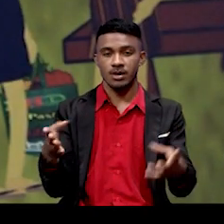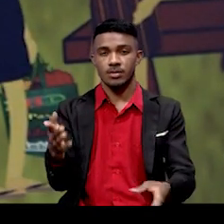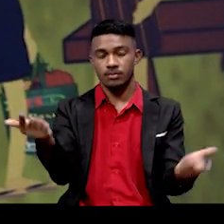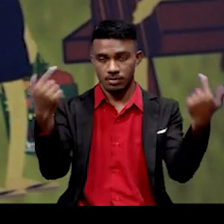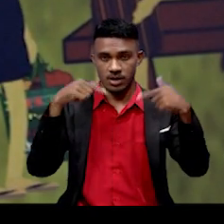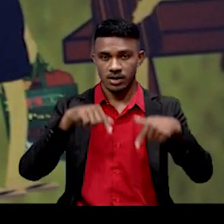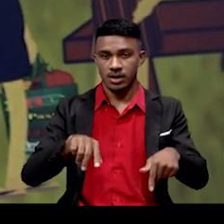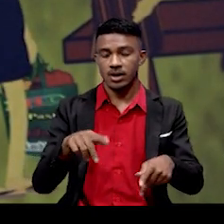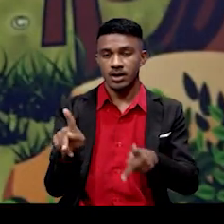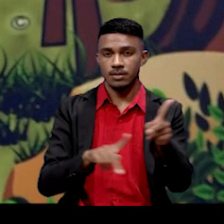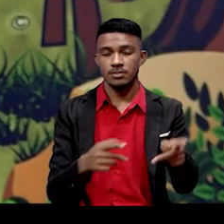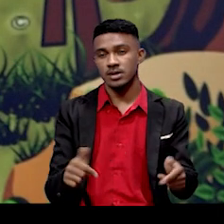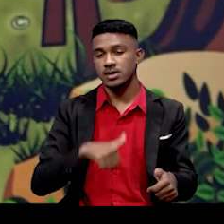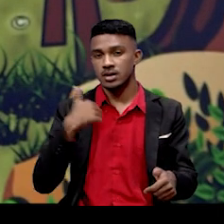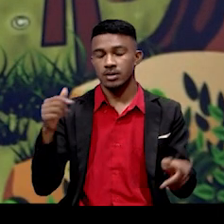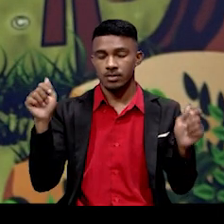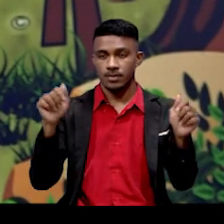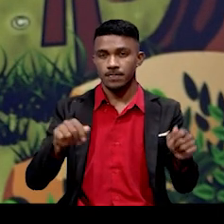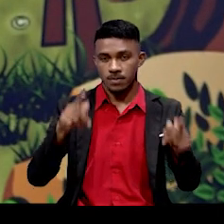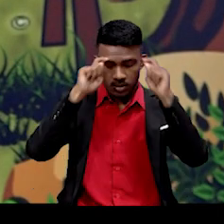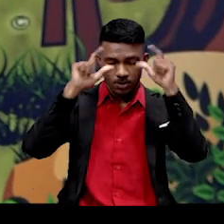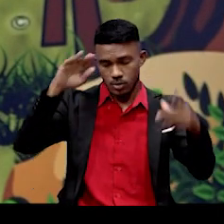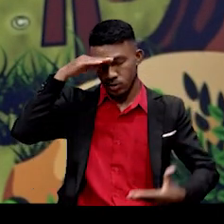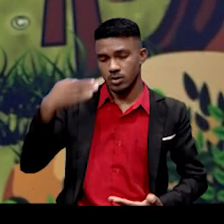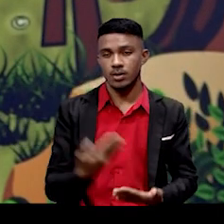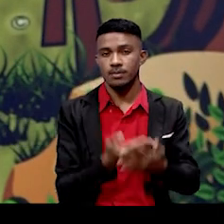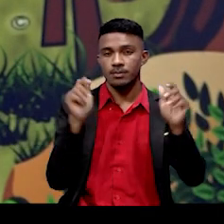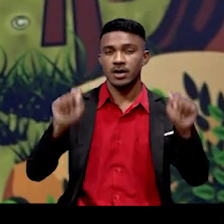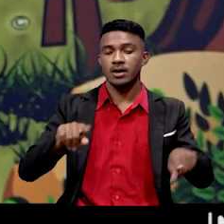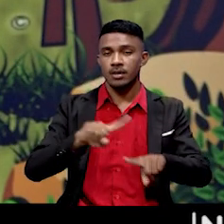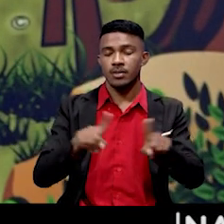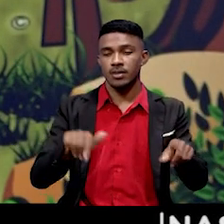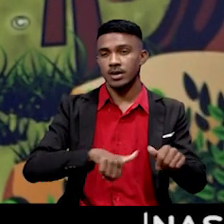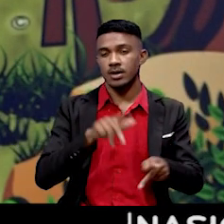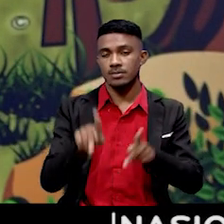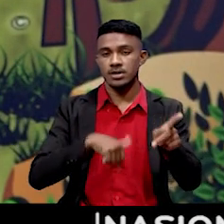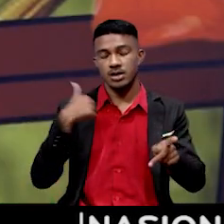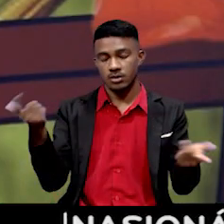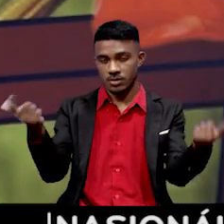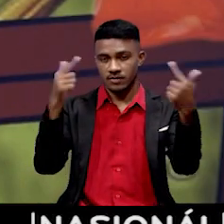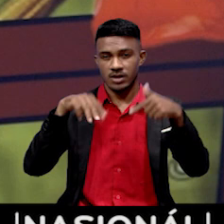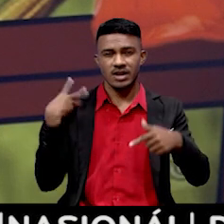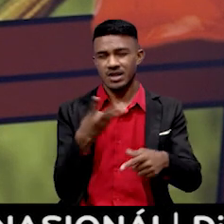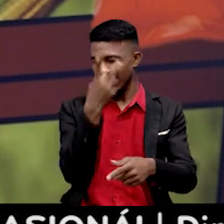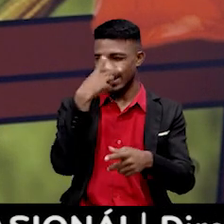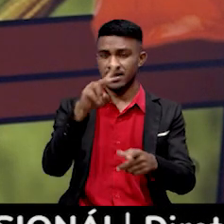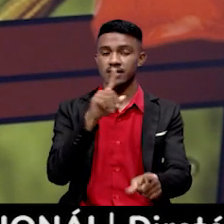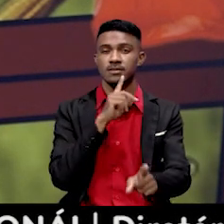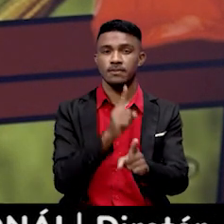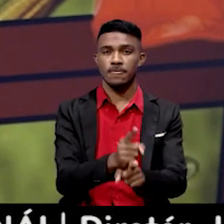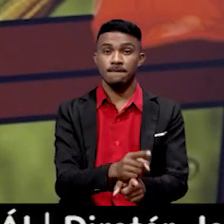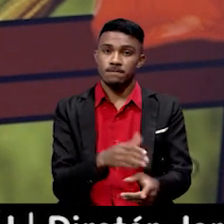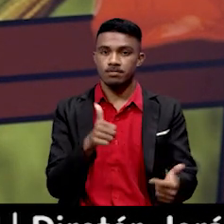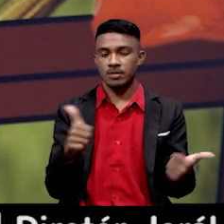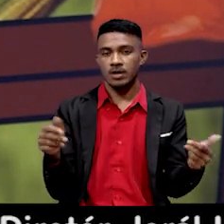meuza fali, terus timur orang yang rebel, emo seluk mau fali, kita hati kelawas. Siapa hati ni yang, ia ni elektoral,